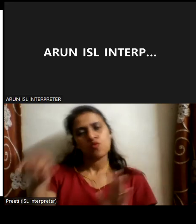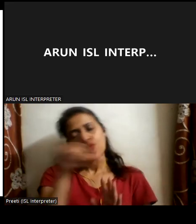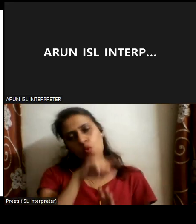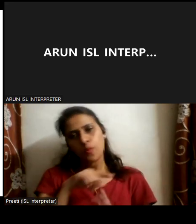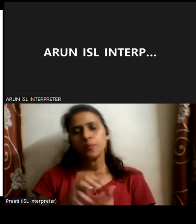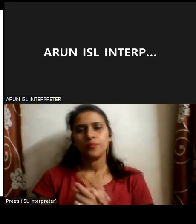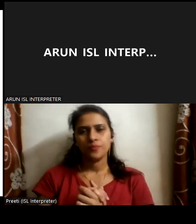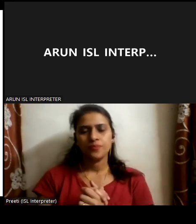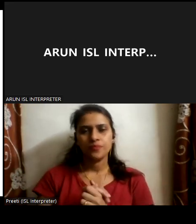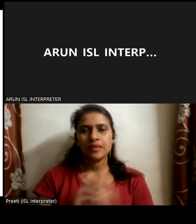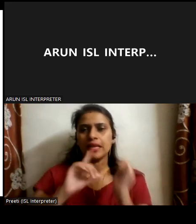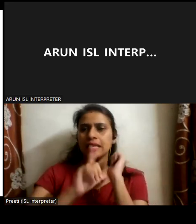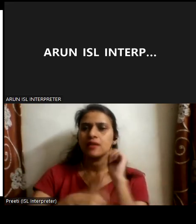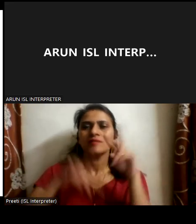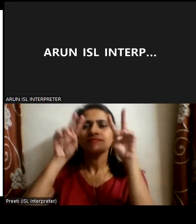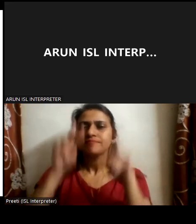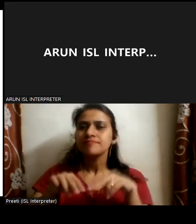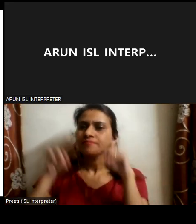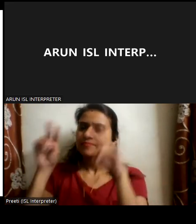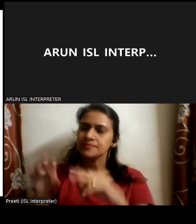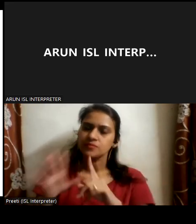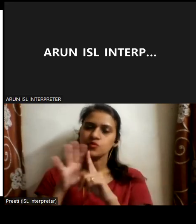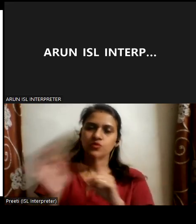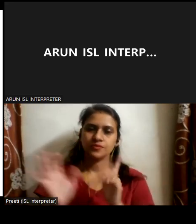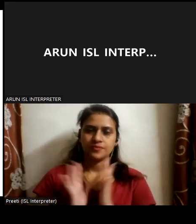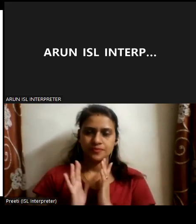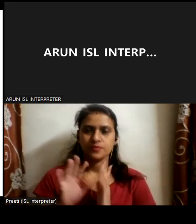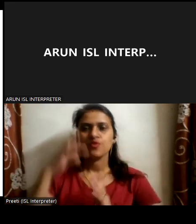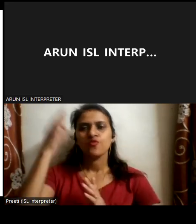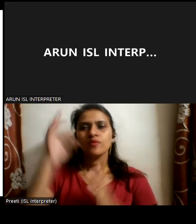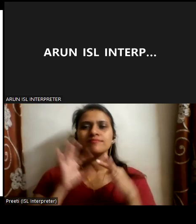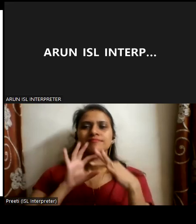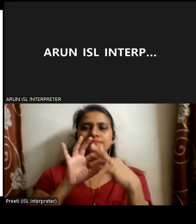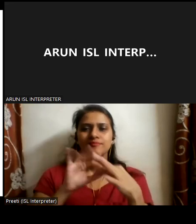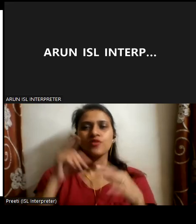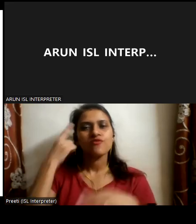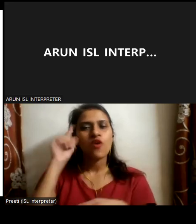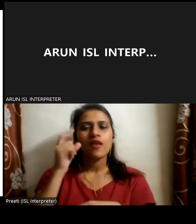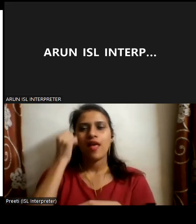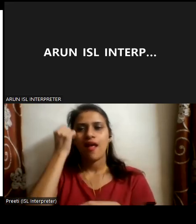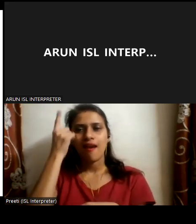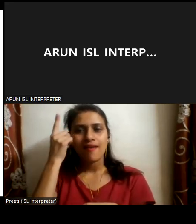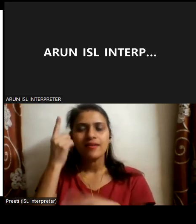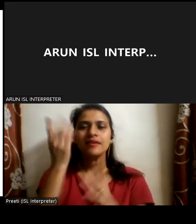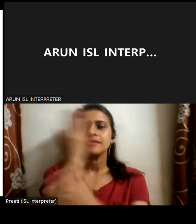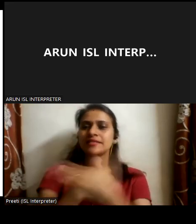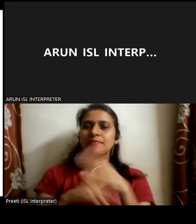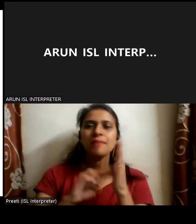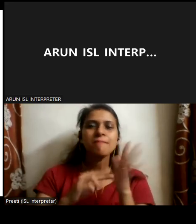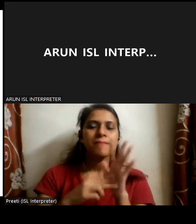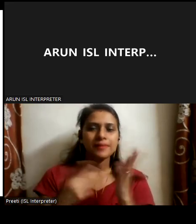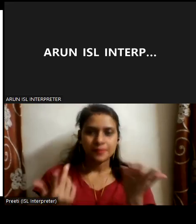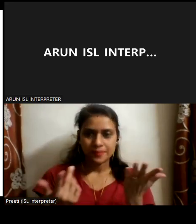and we look forward for further engagement and for you to understand the entire realm of disability